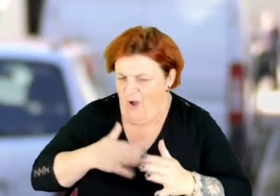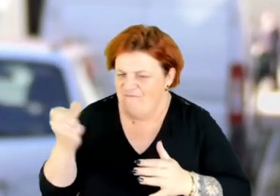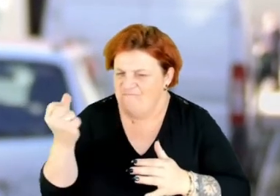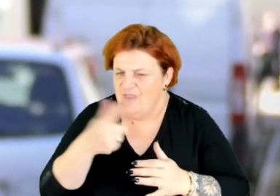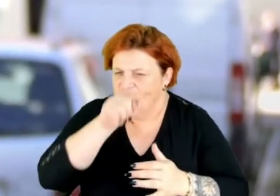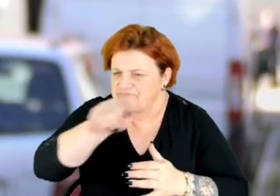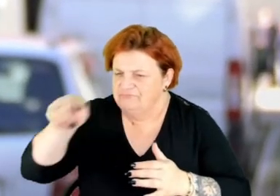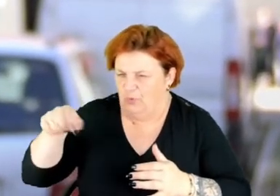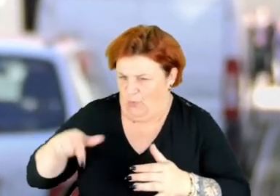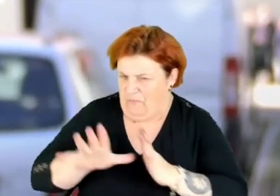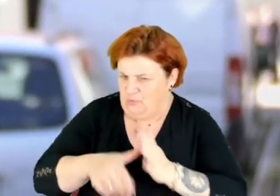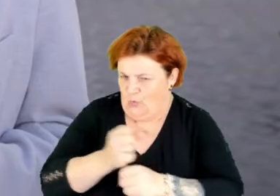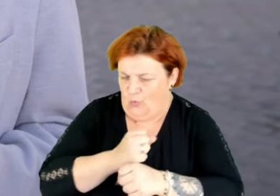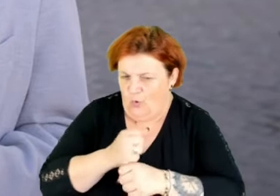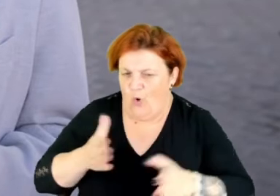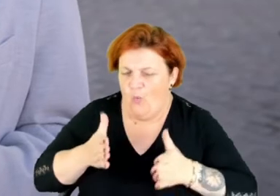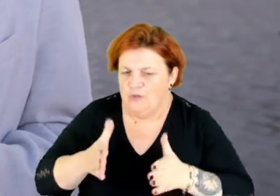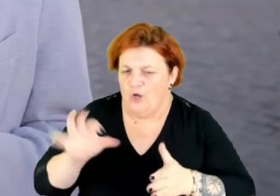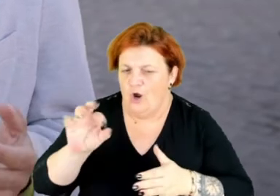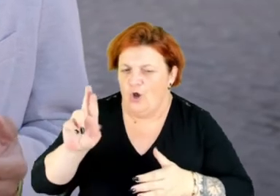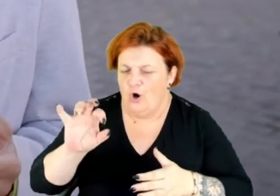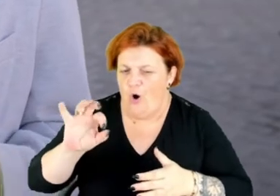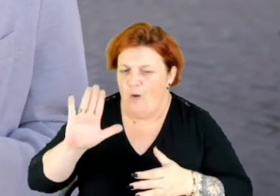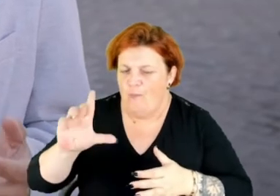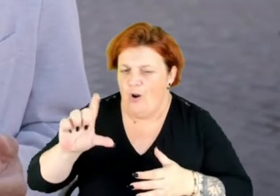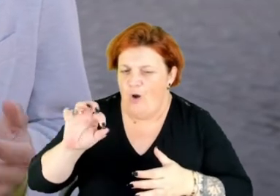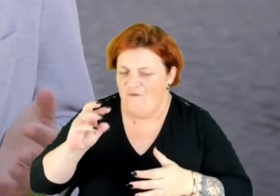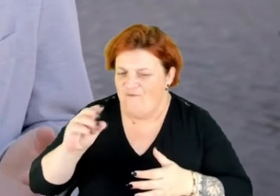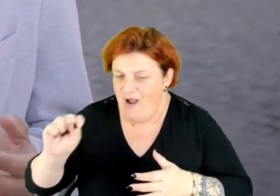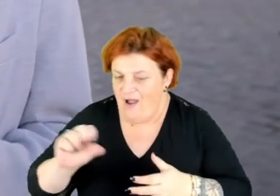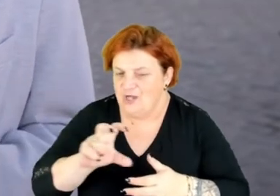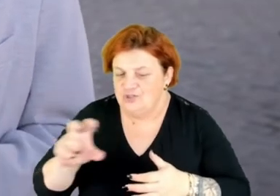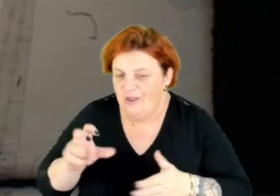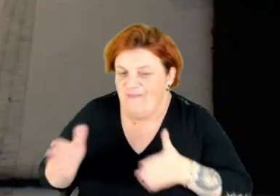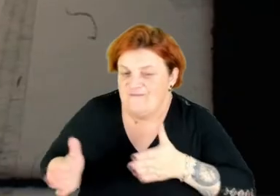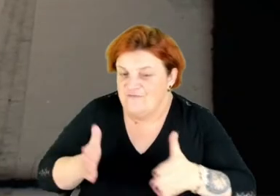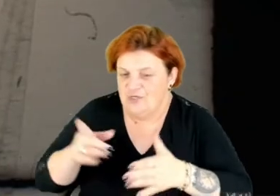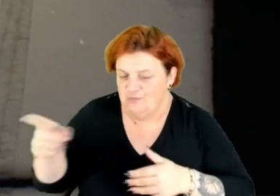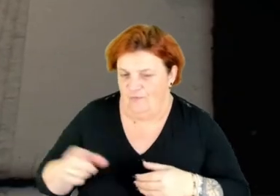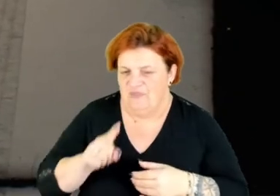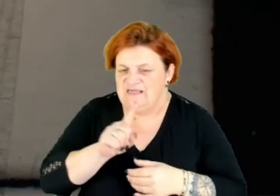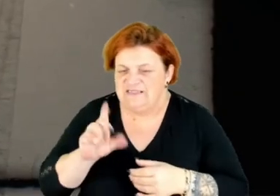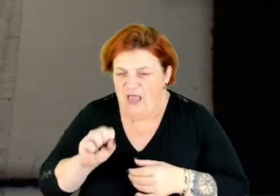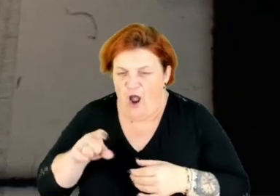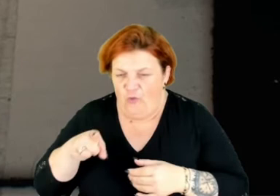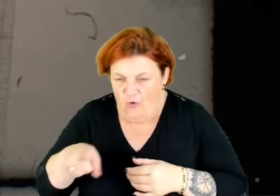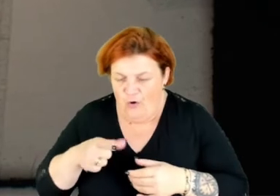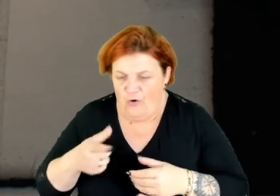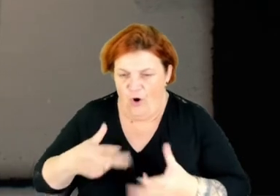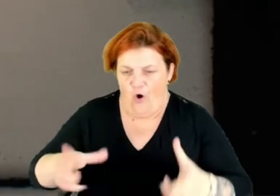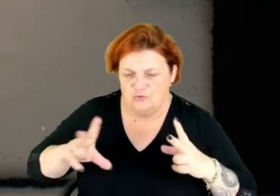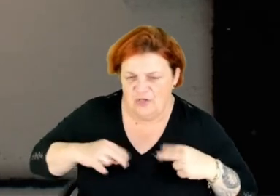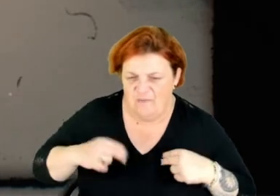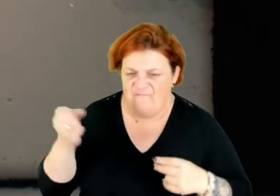lokacji w mieście. Między innymi przy ulicy Groblowej, bądź też nad Wisłą. Za swoje wyroby zdobył